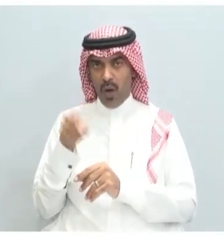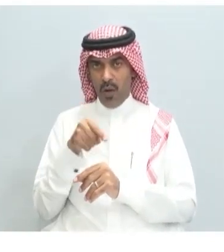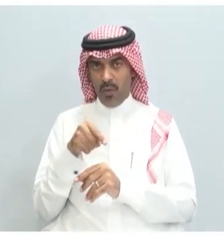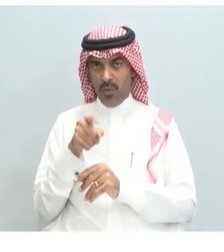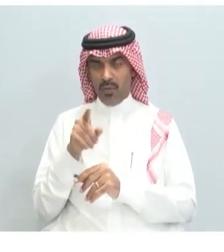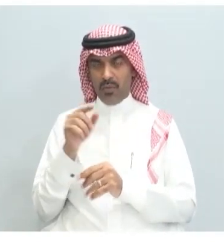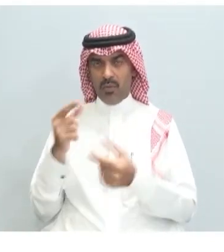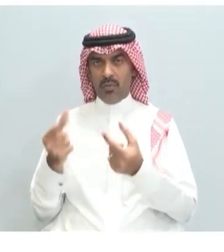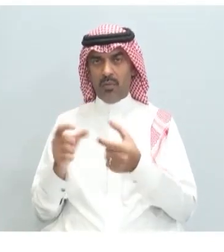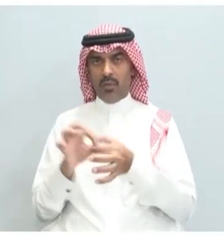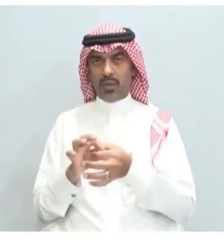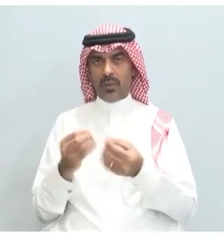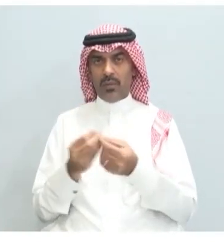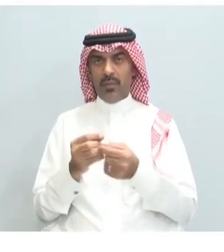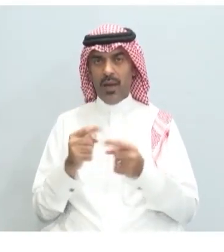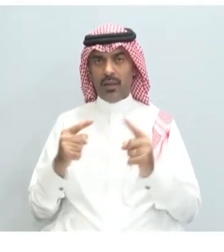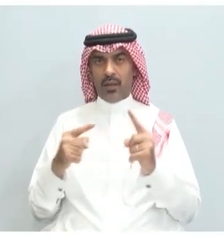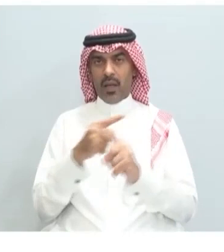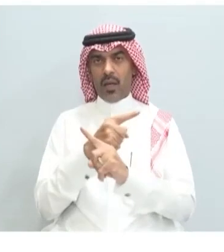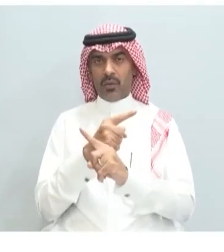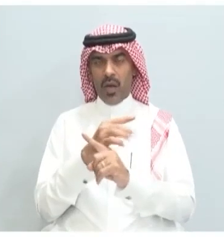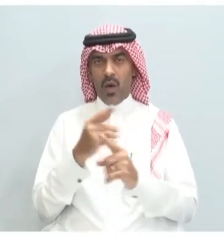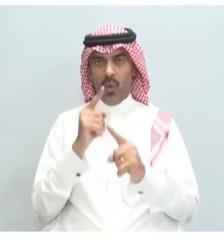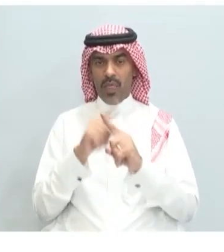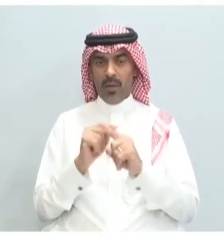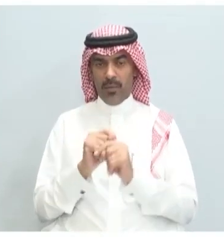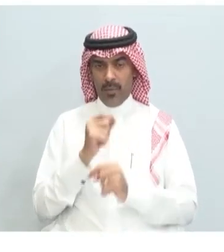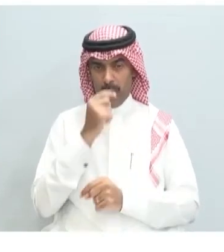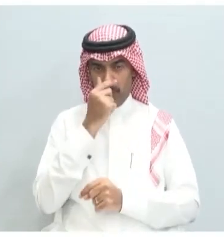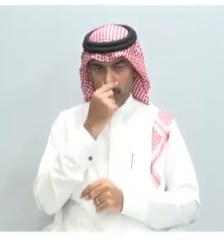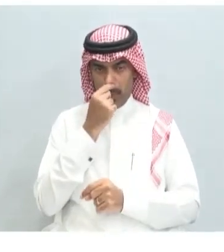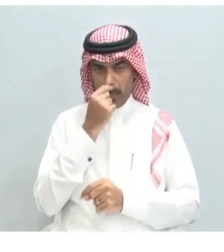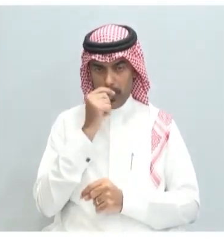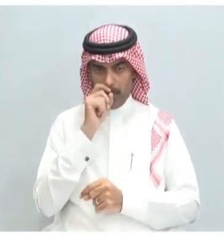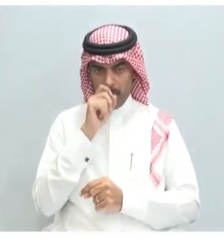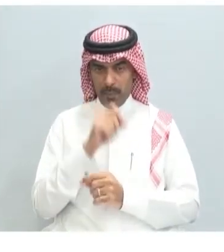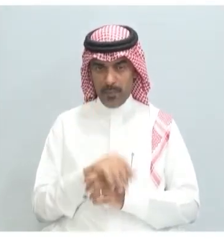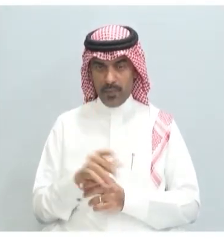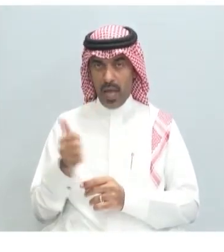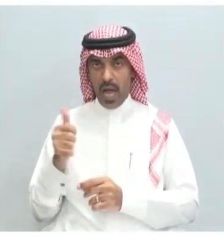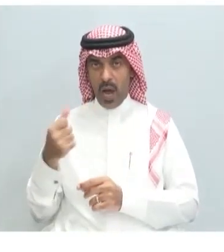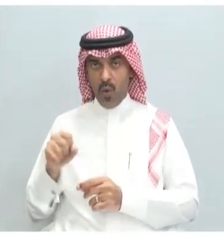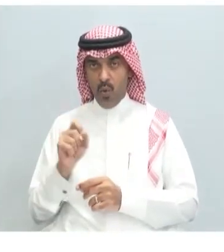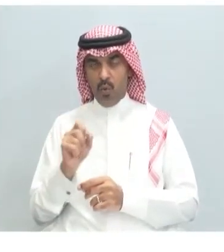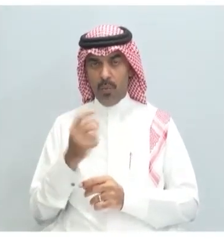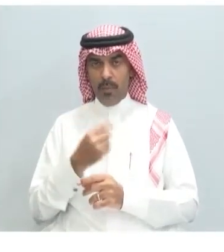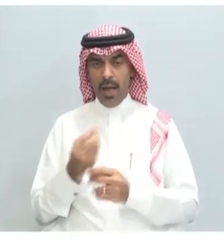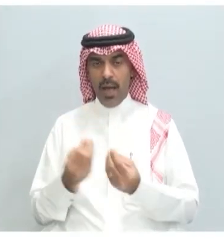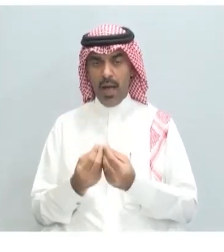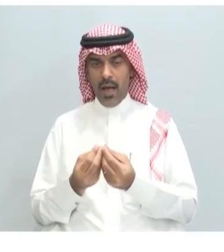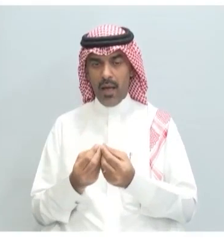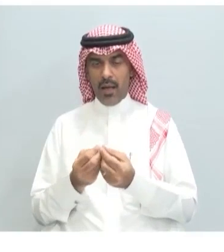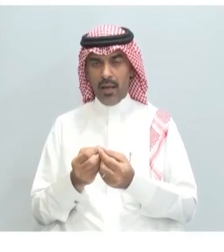بالتقاطع مرتبط بالضرب فاحنا عندنا هنا حرف الاو مرتبط بالاتحاد ومرتبط بعمليه ايش